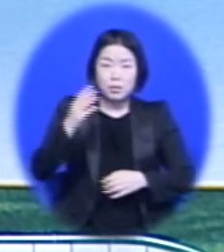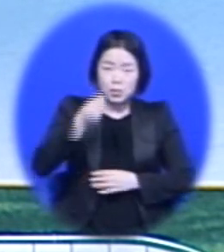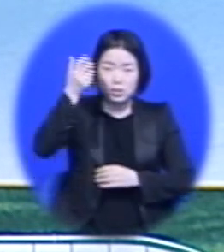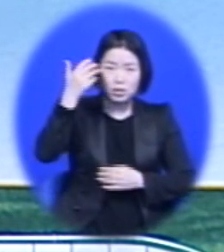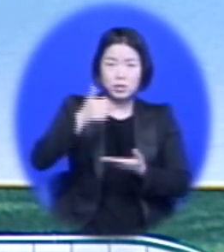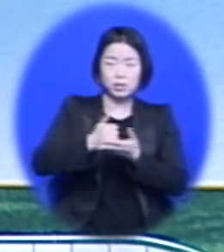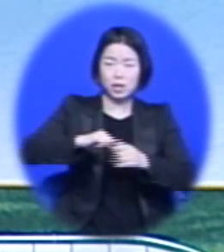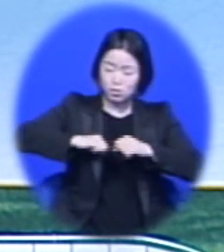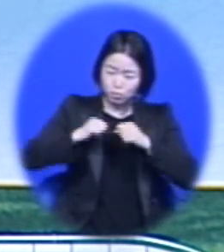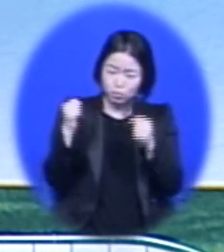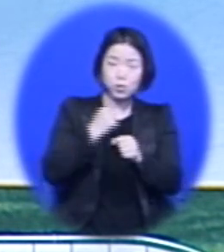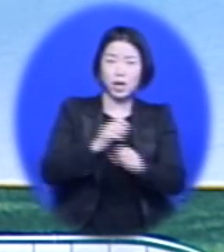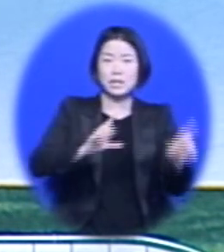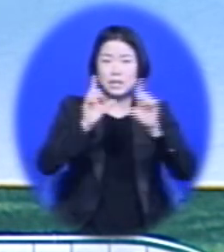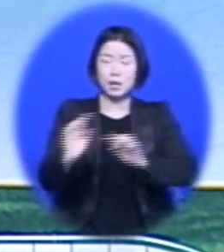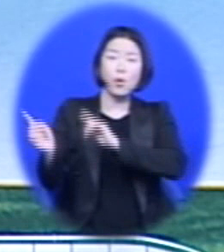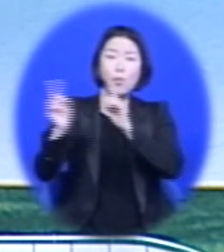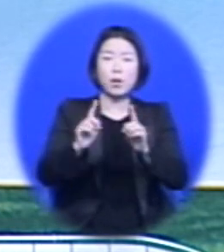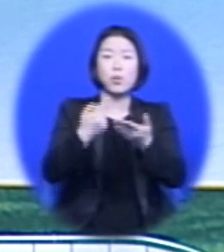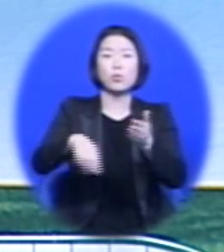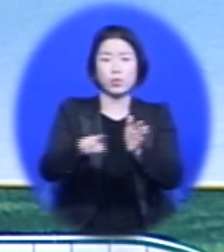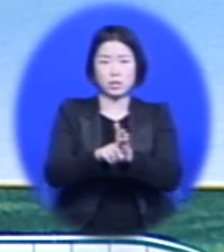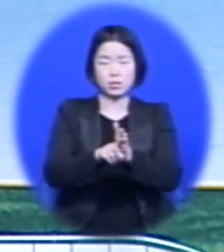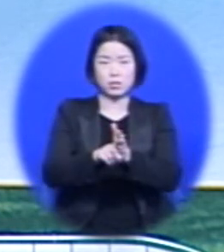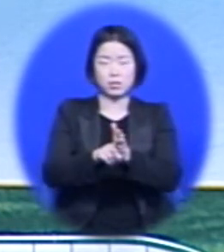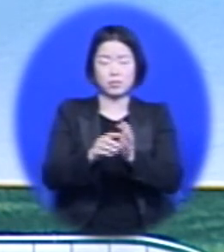삶을 다시 회복하게 하려고 하시는 것입니다.